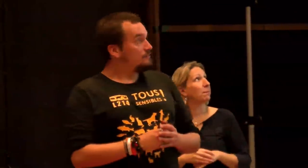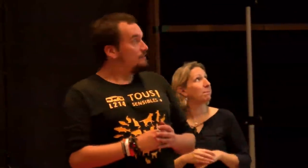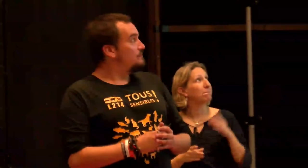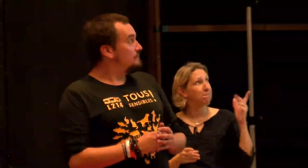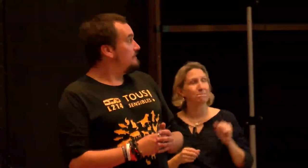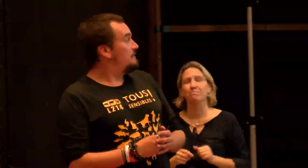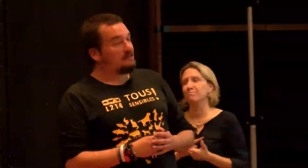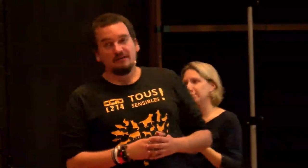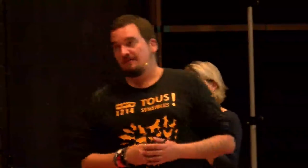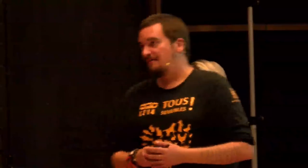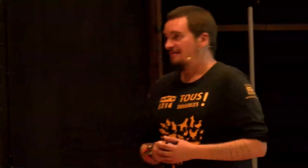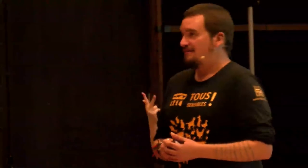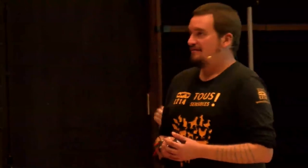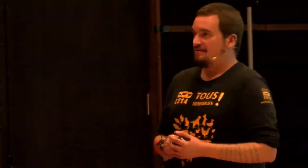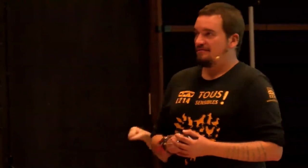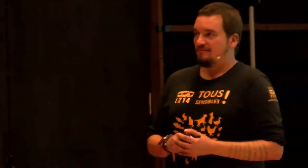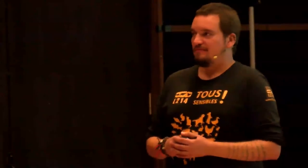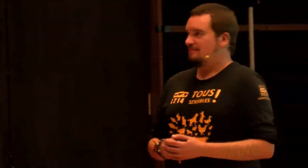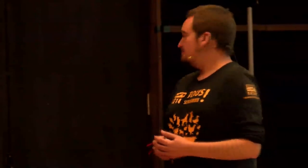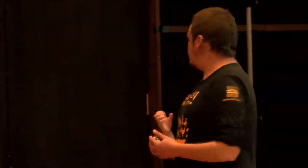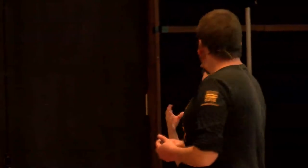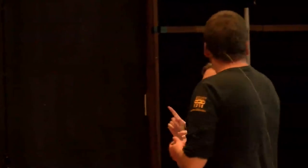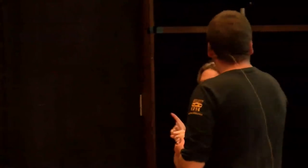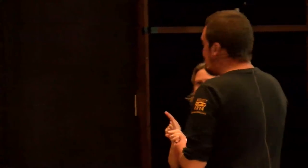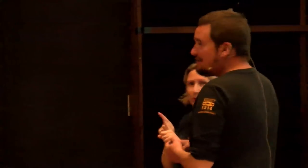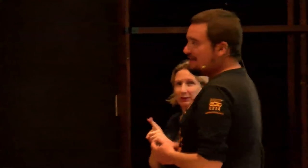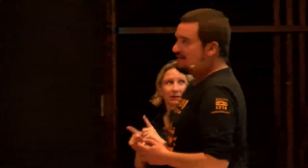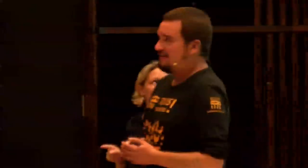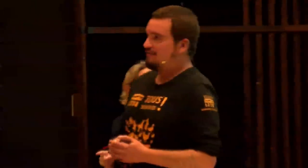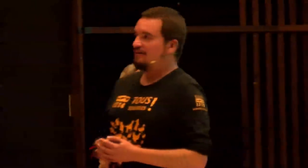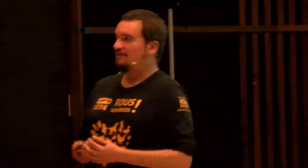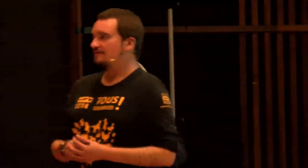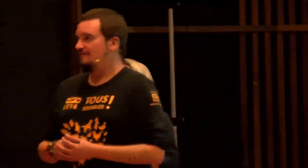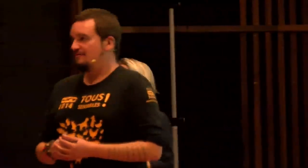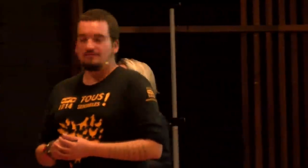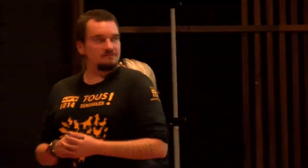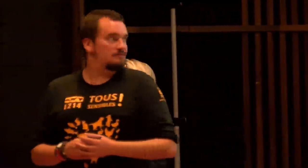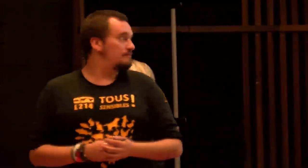Une action qu'on fait souvent aussi et dont on n'a pas la paternité, mais